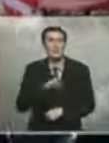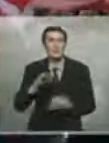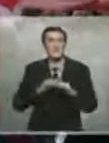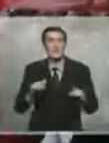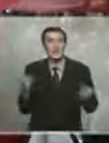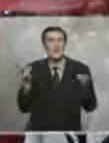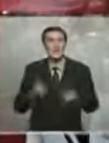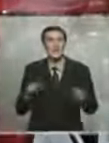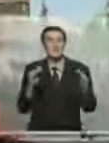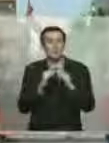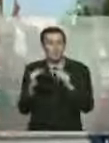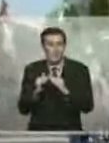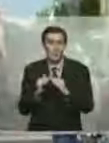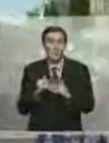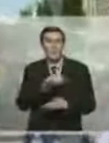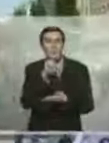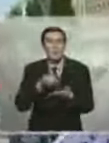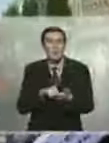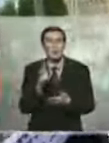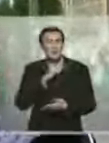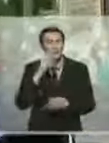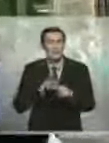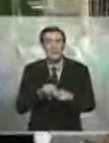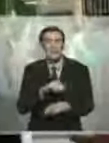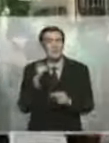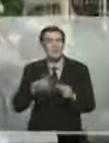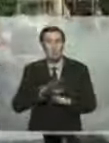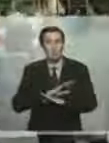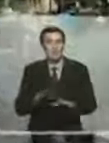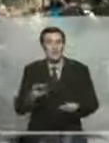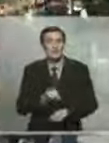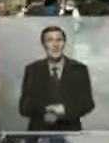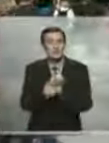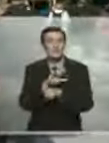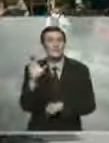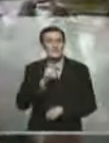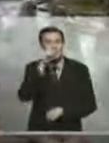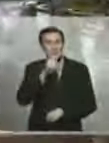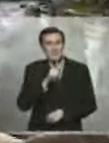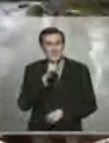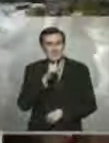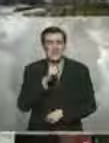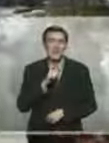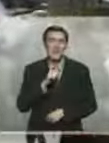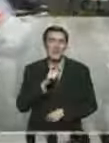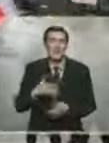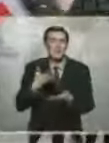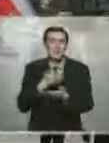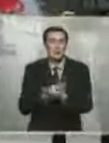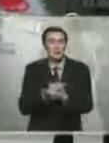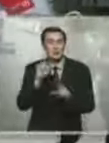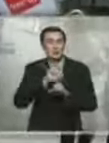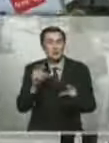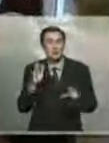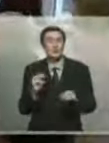остаются дома проблемы родителей на этом не заканчиваются помимо забастовки в сентябре должна подняться оплата за дошкольное